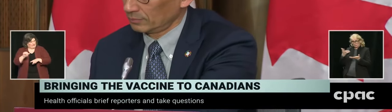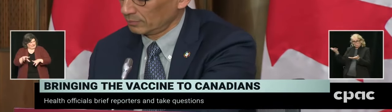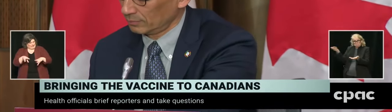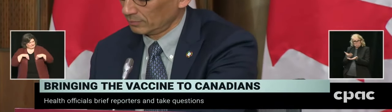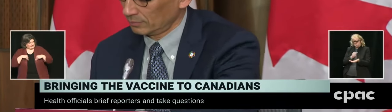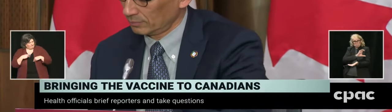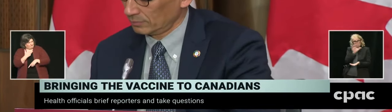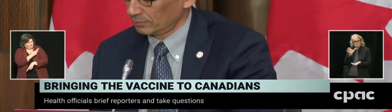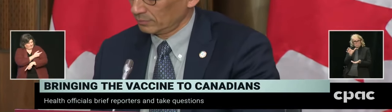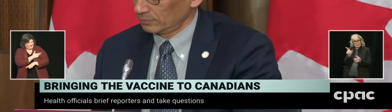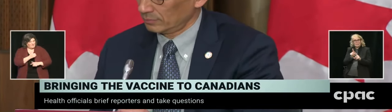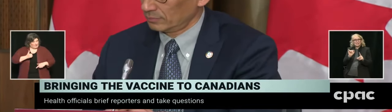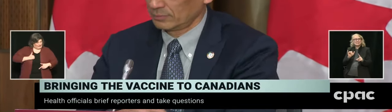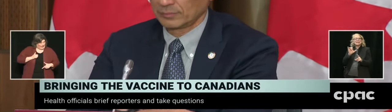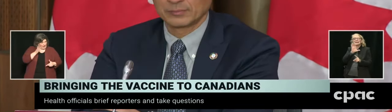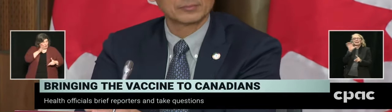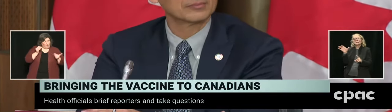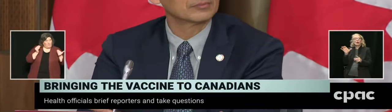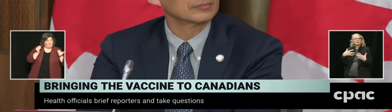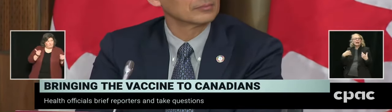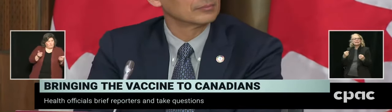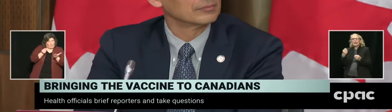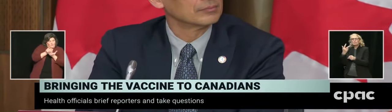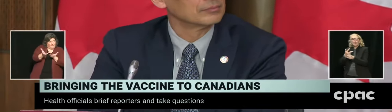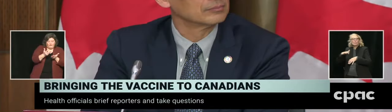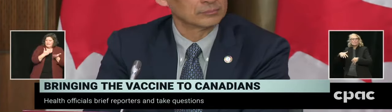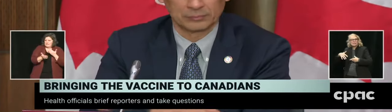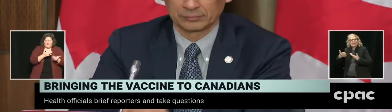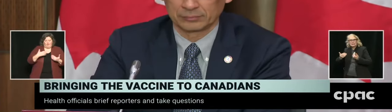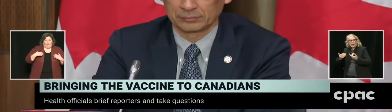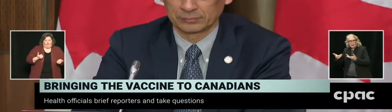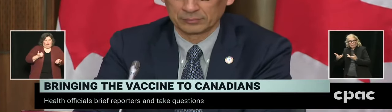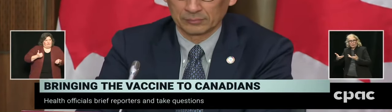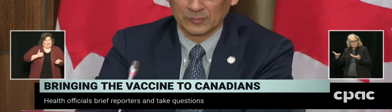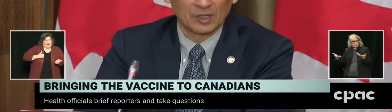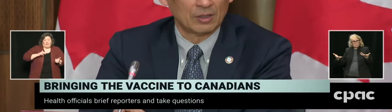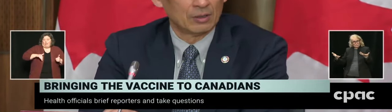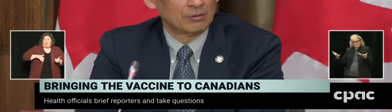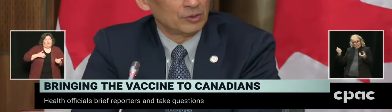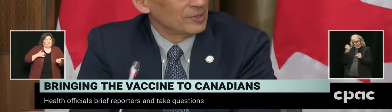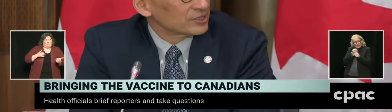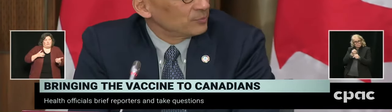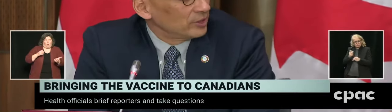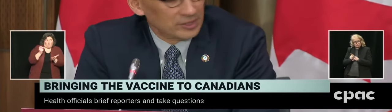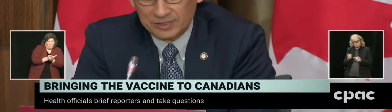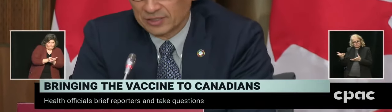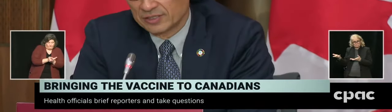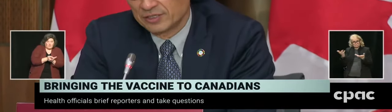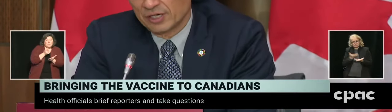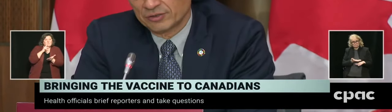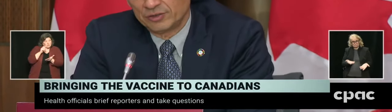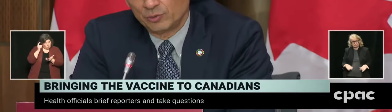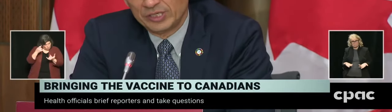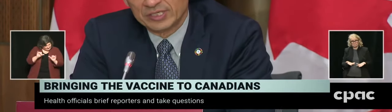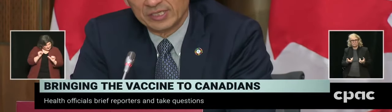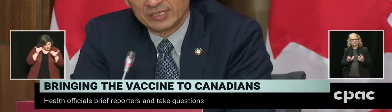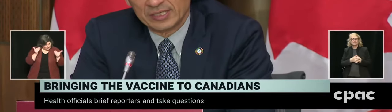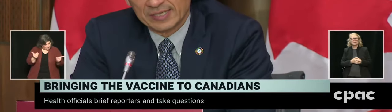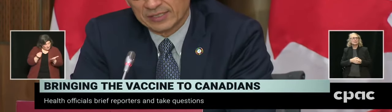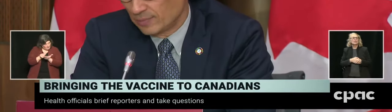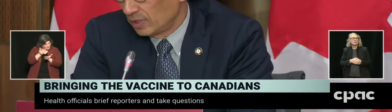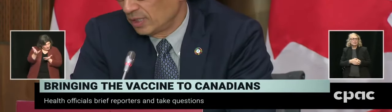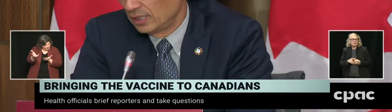si l'approbation de Santé Canada est toujours en attente? Oui, merci pour la question. C'est Dr. Njoo. Oui,